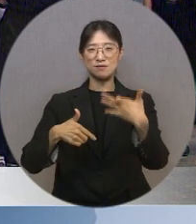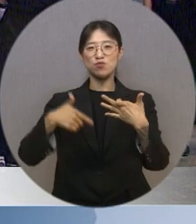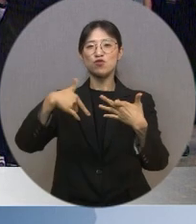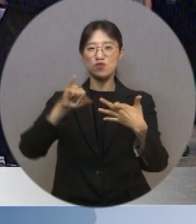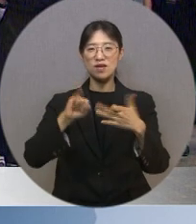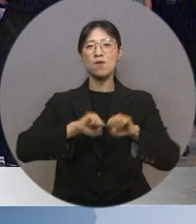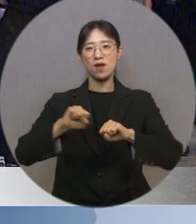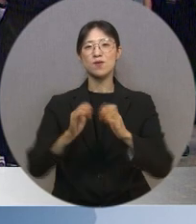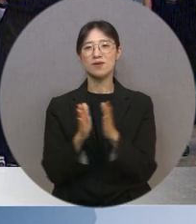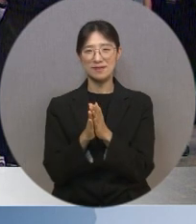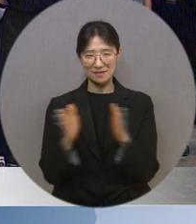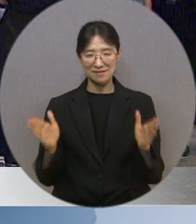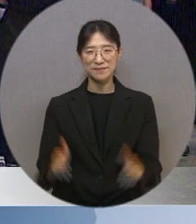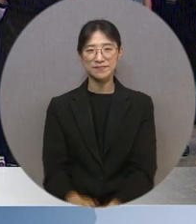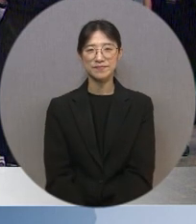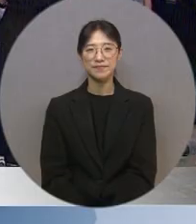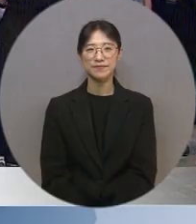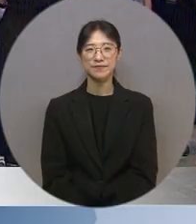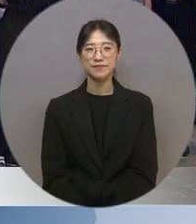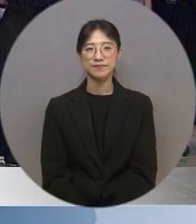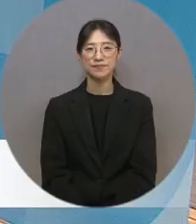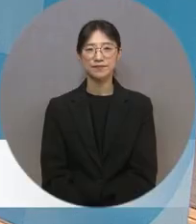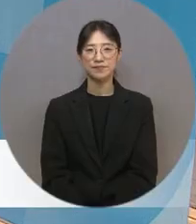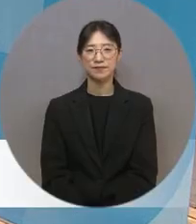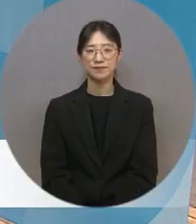시작했습니다. 박태진 기자입니다.